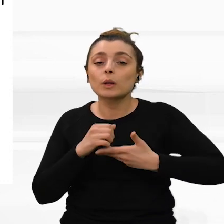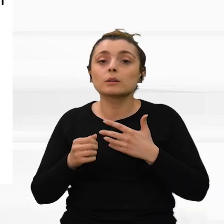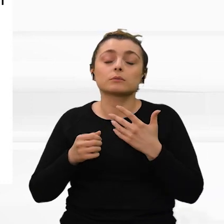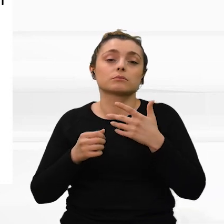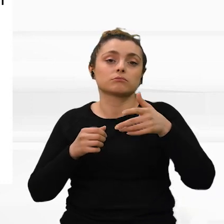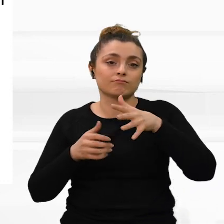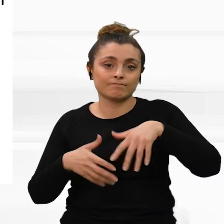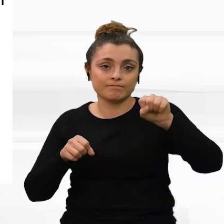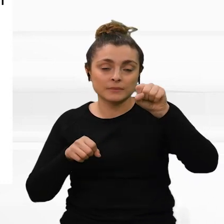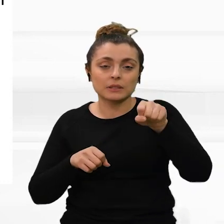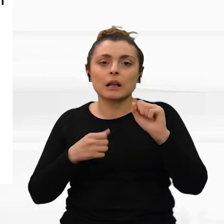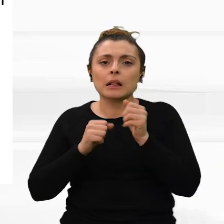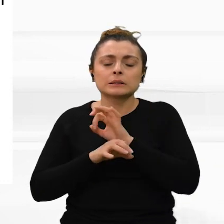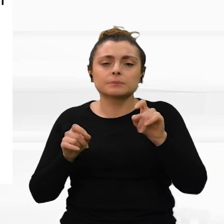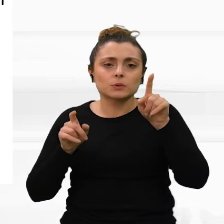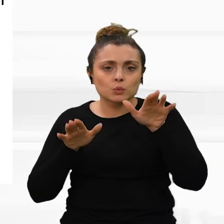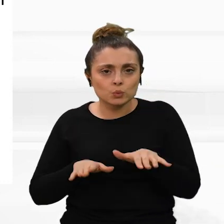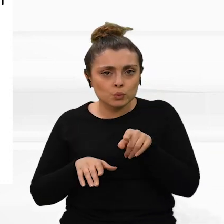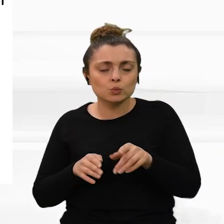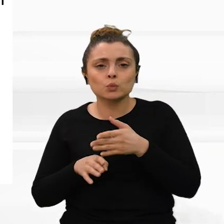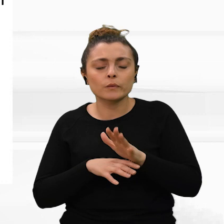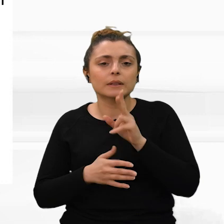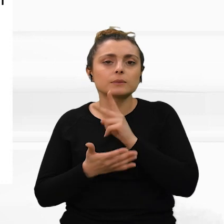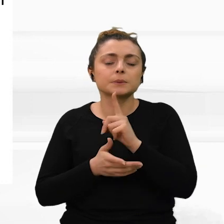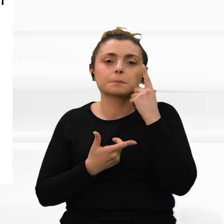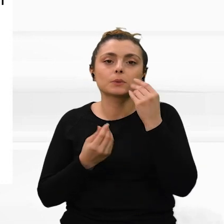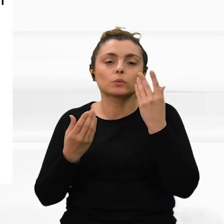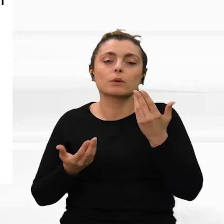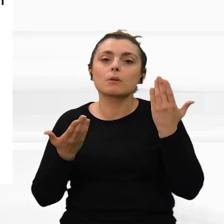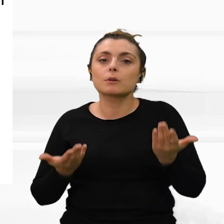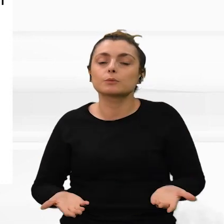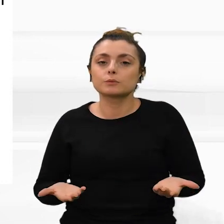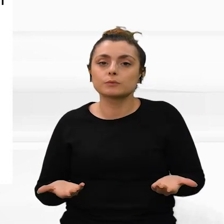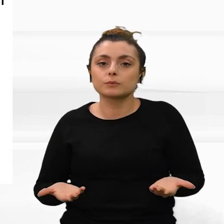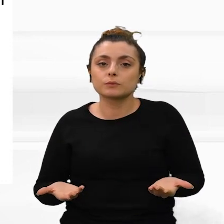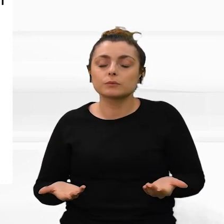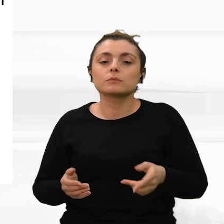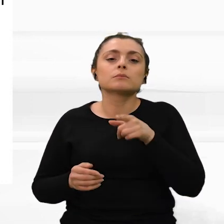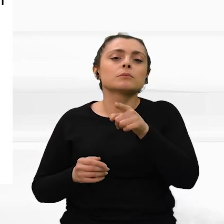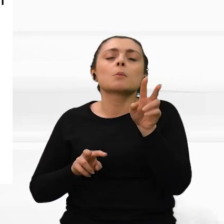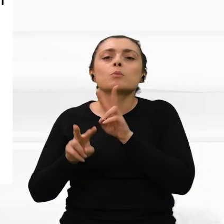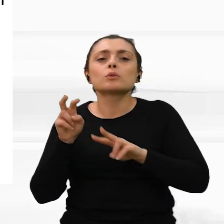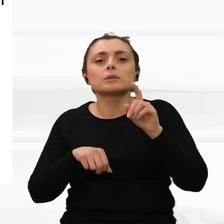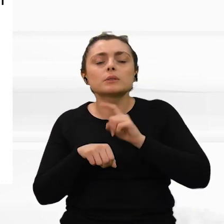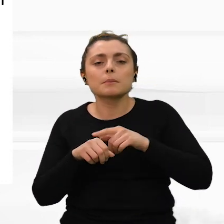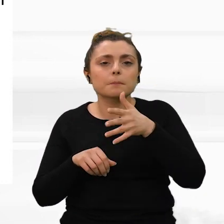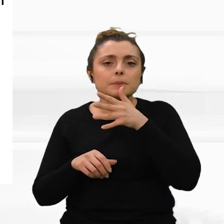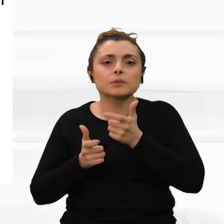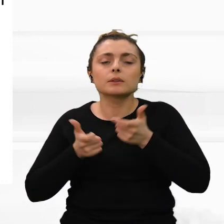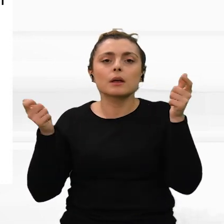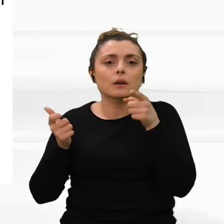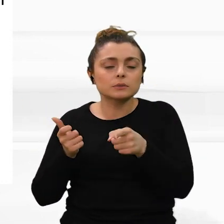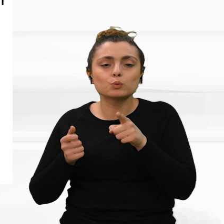evrenin merkezinde hareketsiz bir şekilde durduğu doğru ve kesin bir bilgi olarak kabul edilmiştir Oysa modern çağdaki